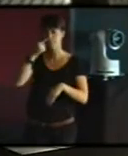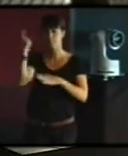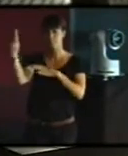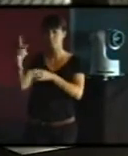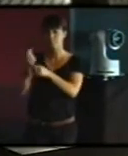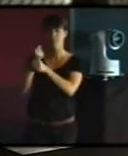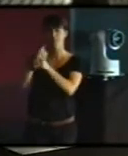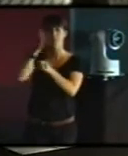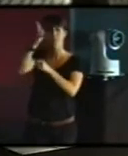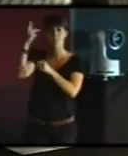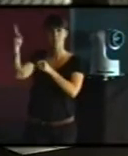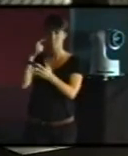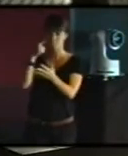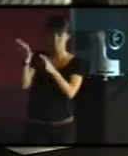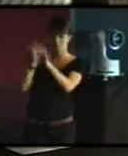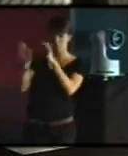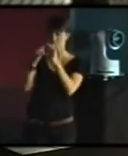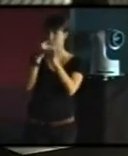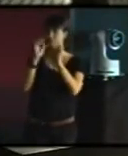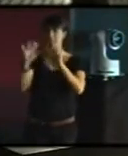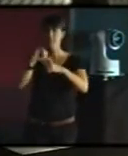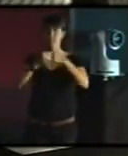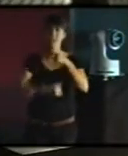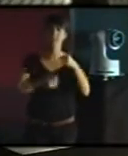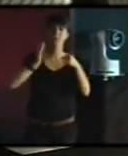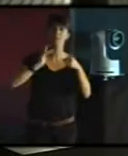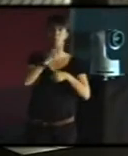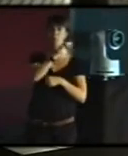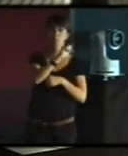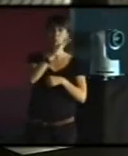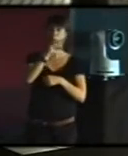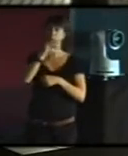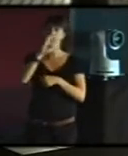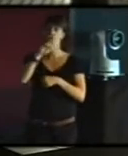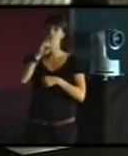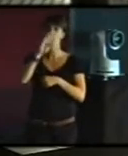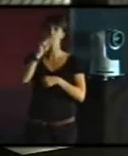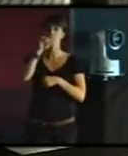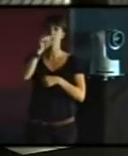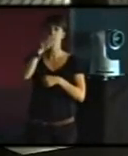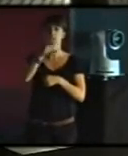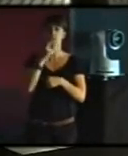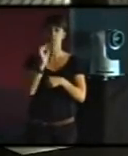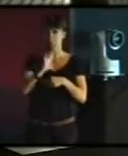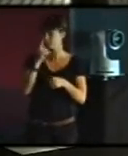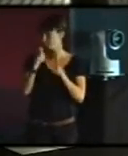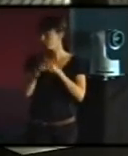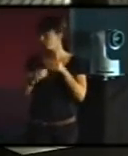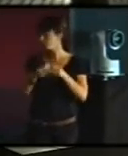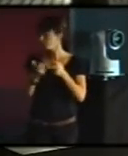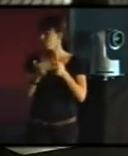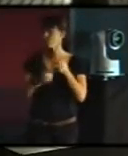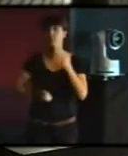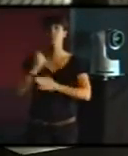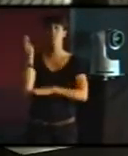que dans toute la filiation de l'architecture académique, les nouvelles universités à Berlin, on en avait déjà